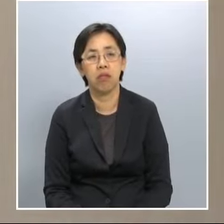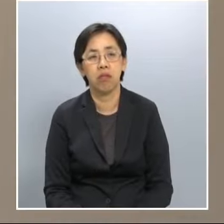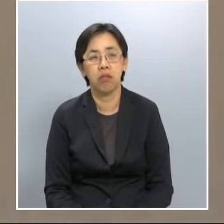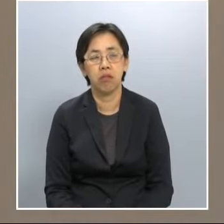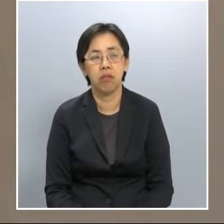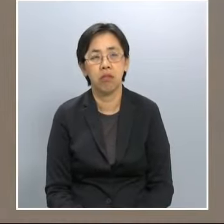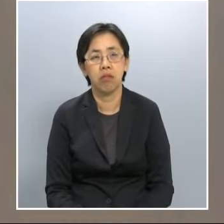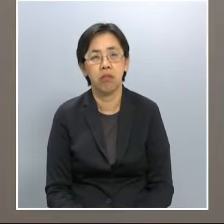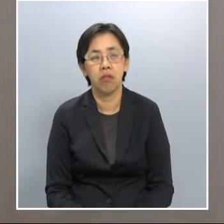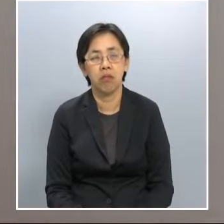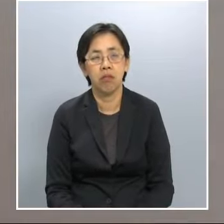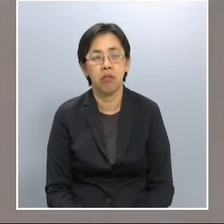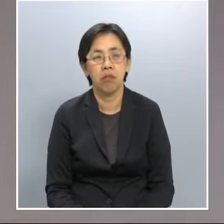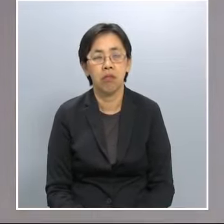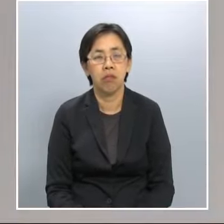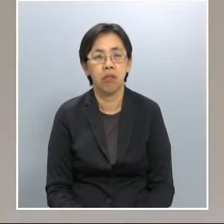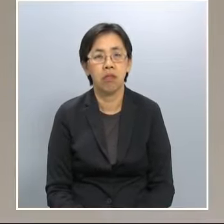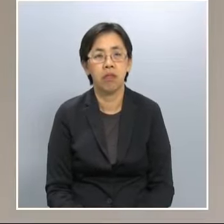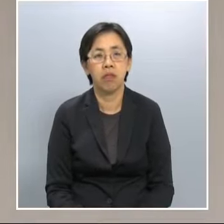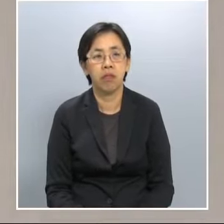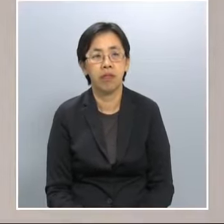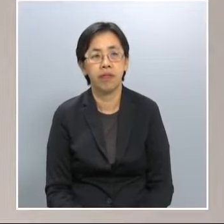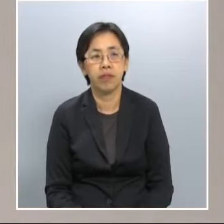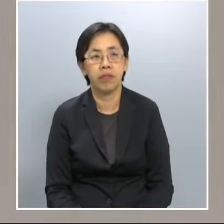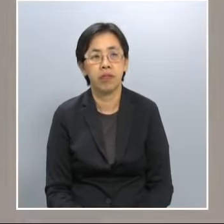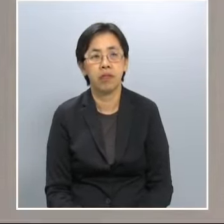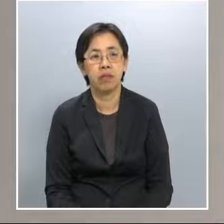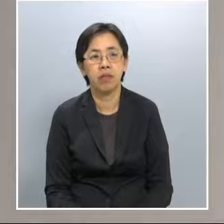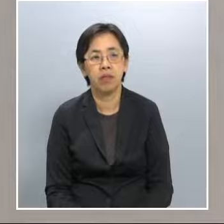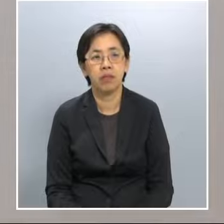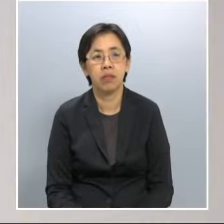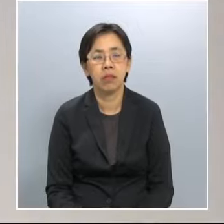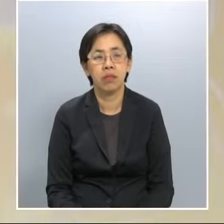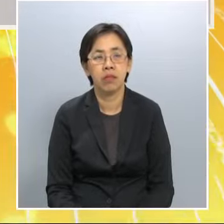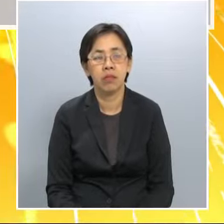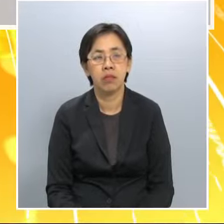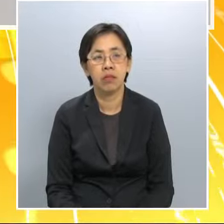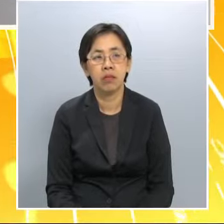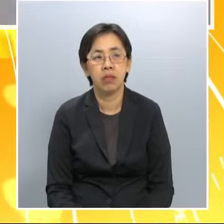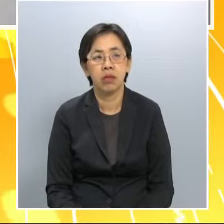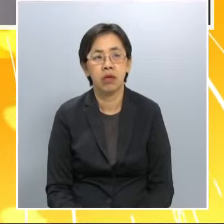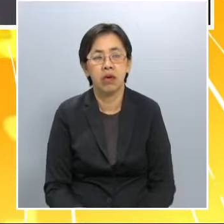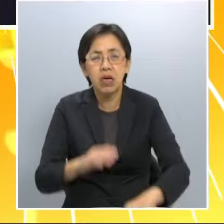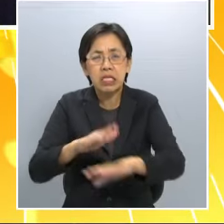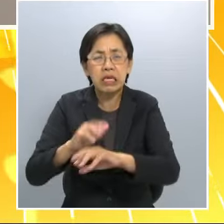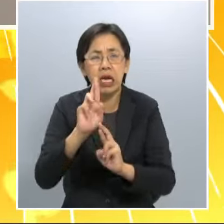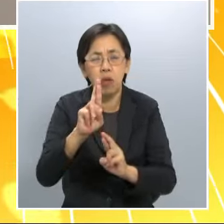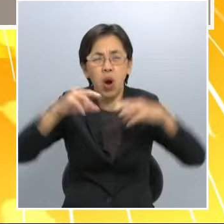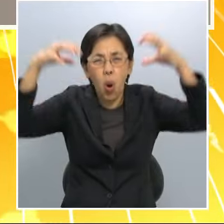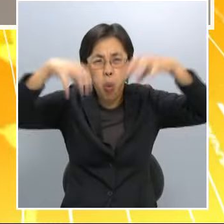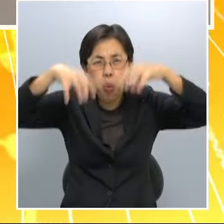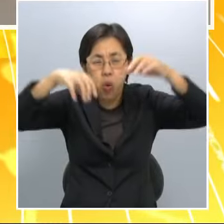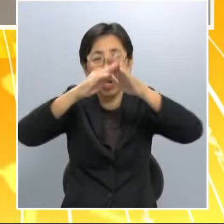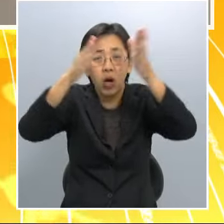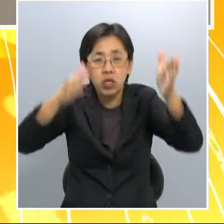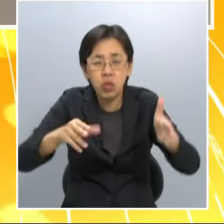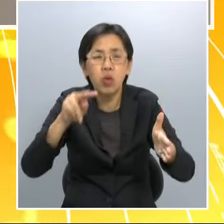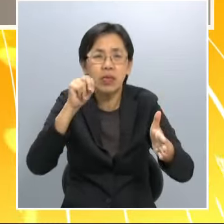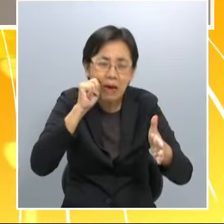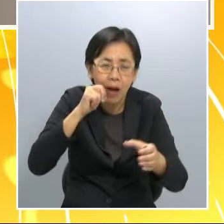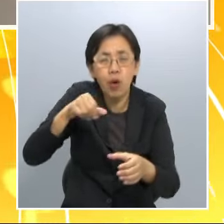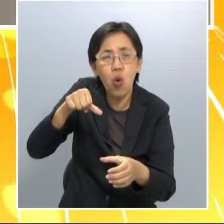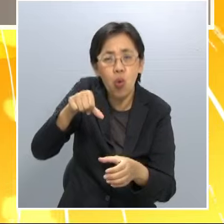โดนยังไม่ได้ใช่ไหมเจ็บไอ้ย่าแม่เดี๋ยวน้อยเดียว ระวังด้วยหน้าฝนตู้น้ำเย็นตู้น้ำดื่มทั้งหล